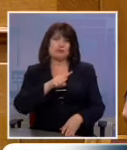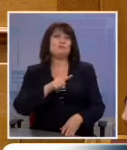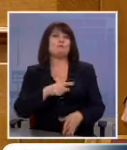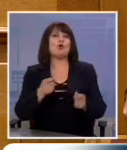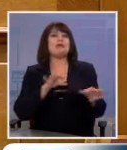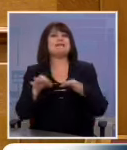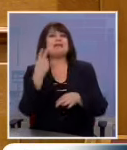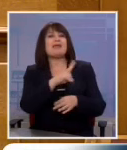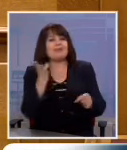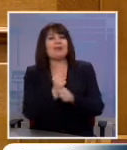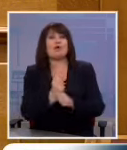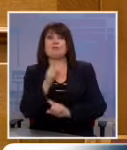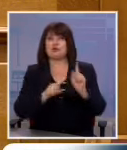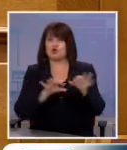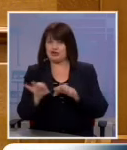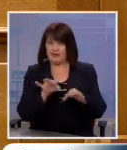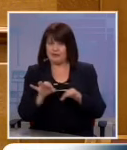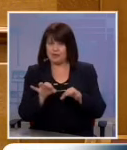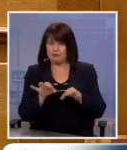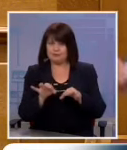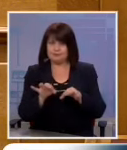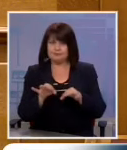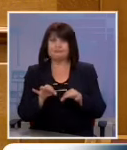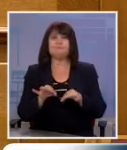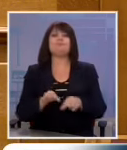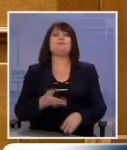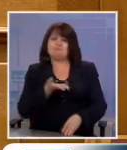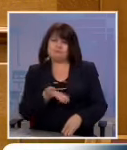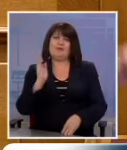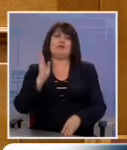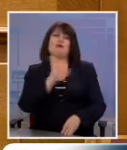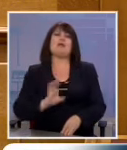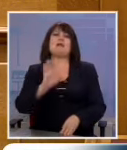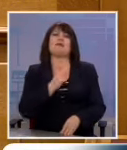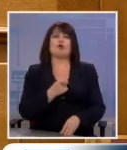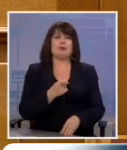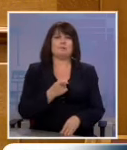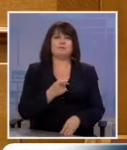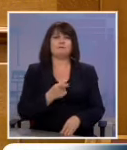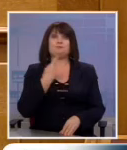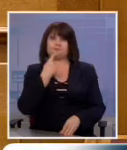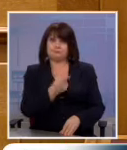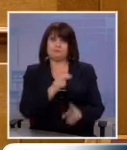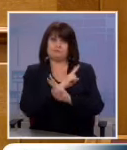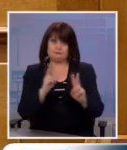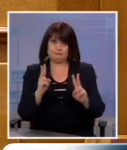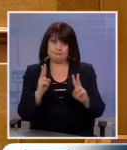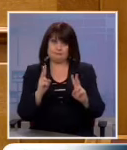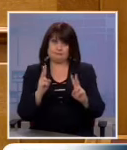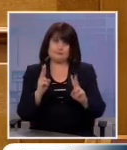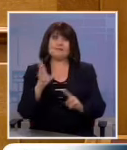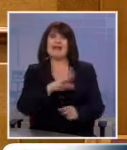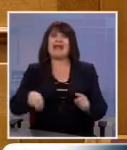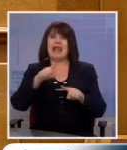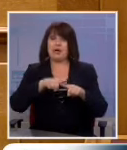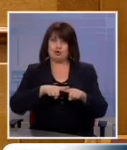το σχέδιό τους. Ποιο σχέδιο? Το να βρεθούμε εκτός της Ευρώπης. Σας λέμε λοιπόν πάρα πολύ καθαρά. Ο